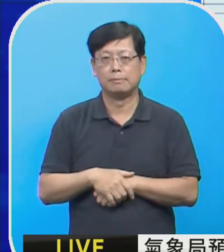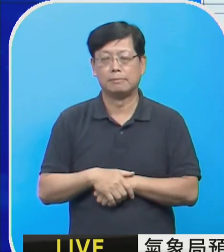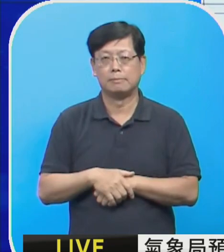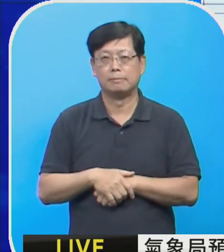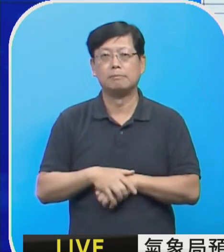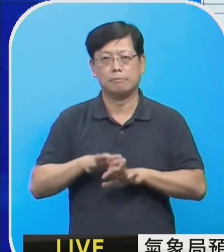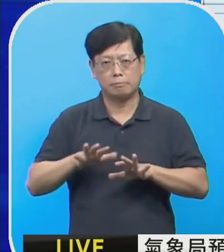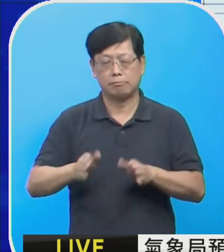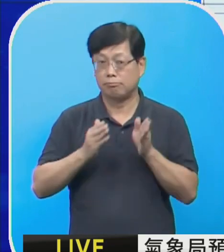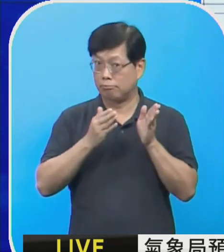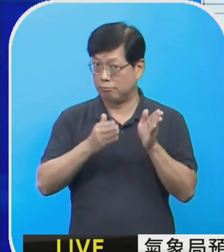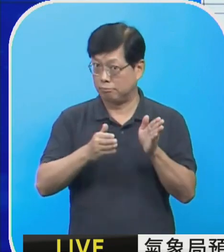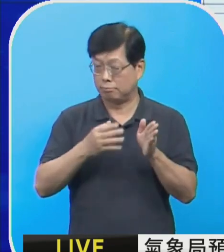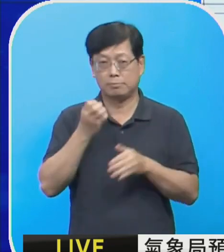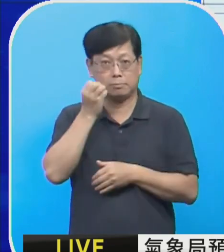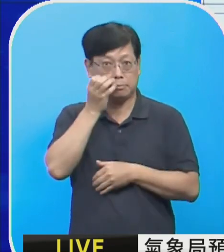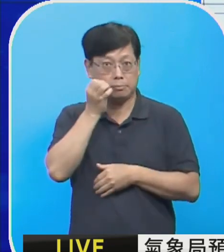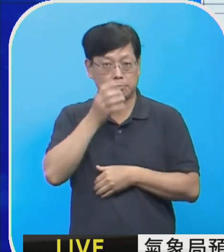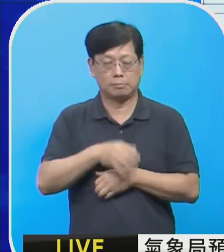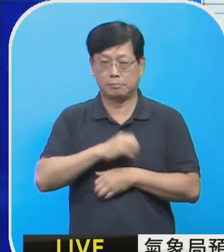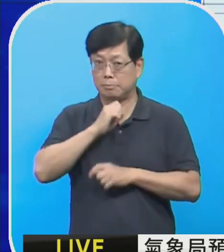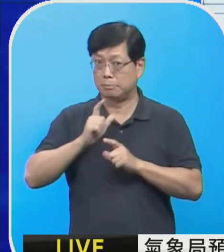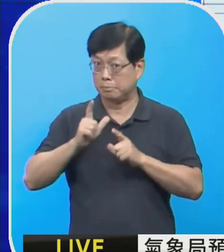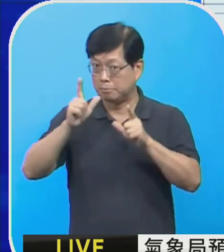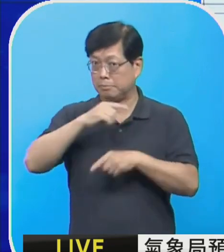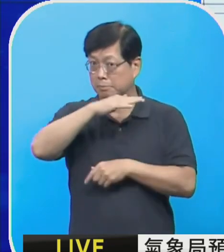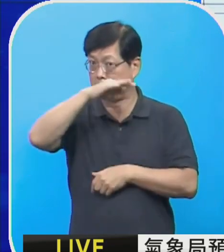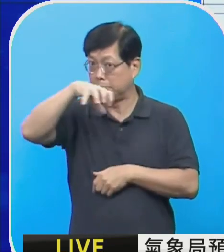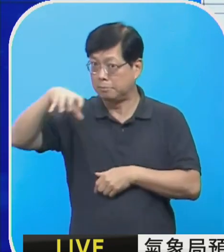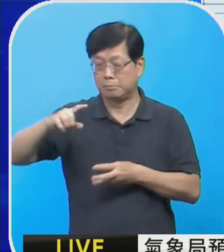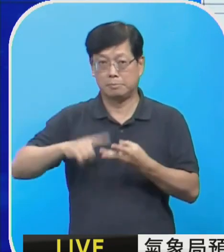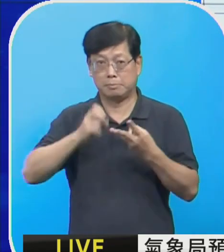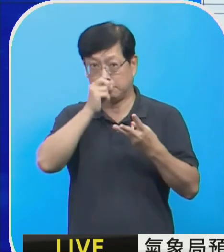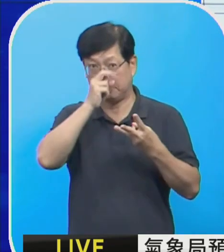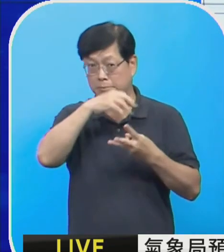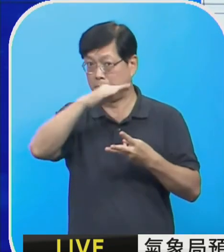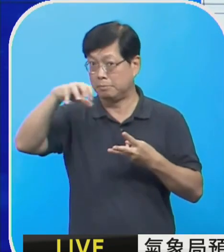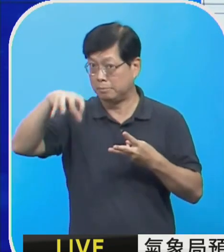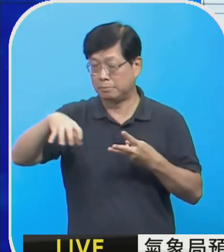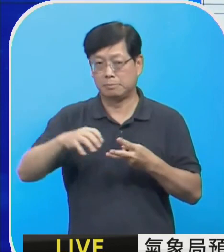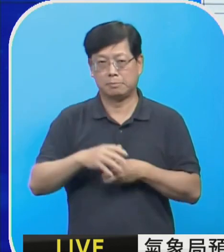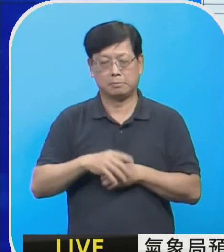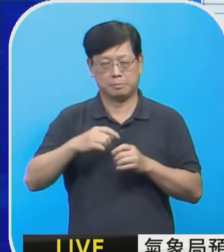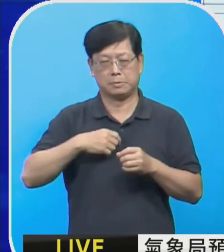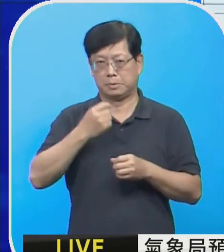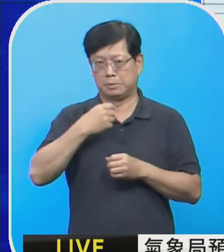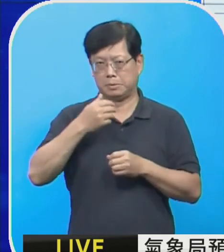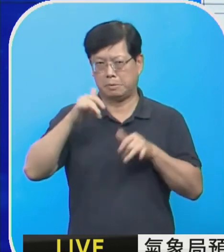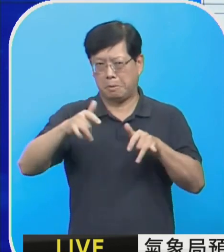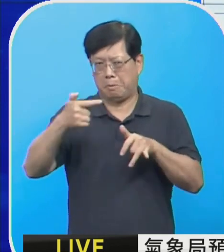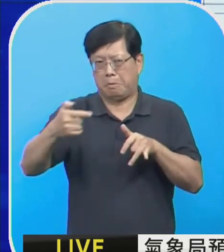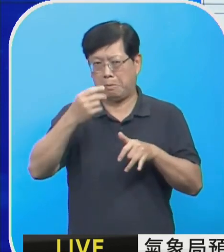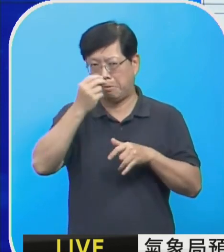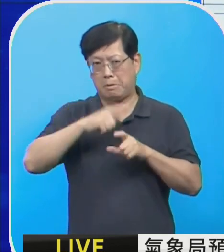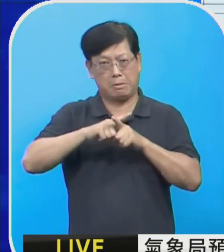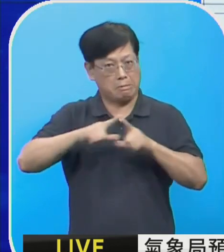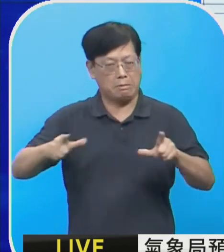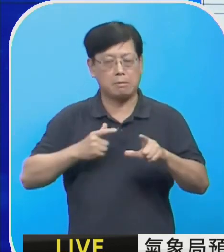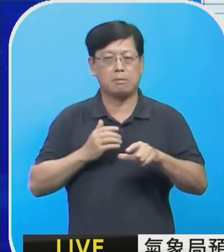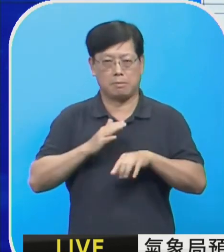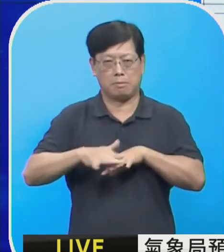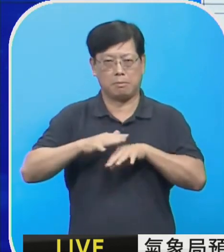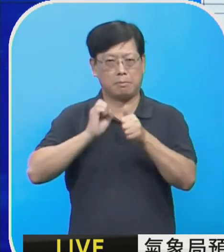我们已经针对了花莲、台东的山区，还有宜兰的山区，发布豪雨特报，可能会达到大豪雨的等